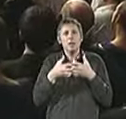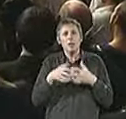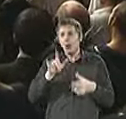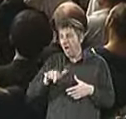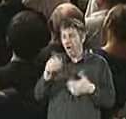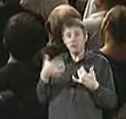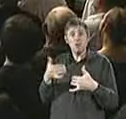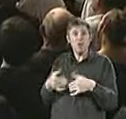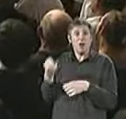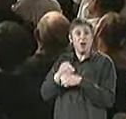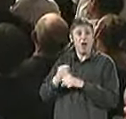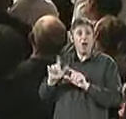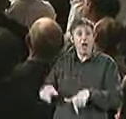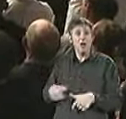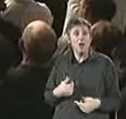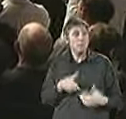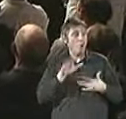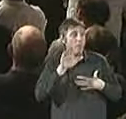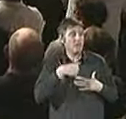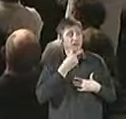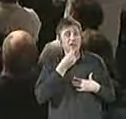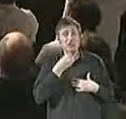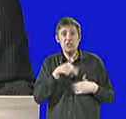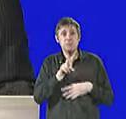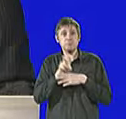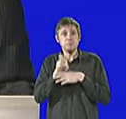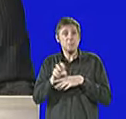ne sera pas bien difficile à tenir.